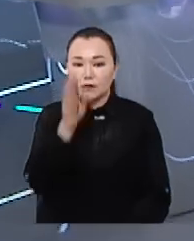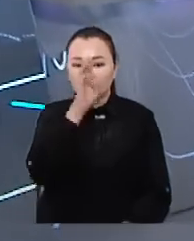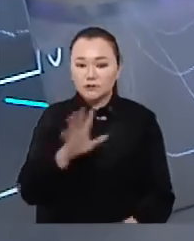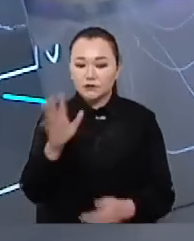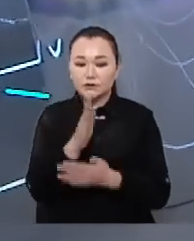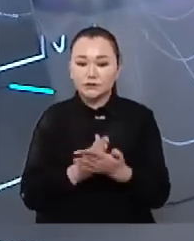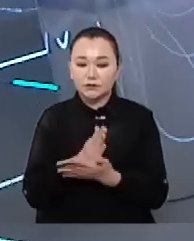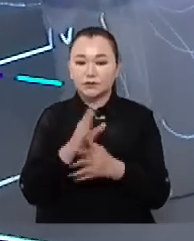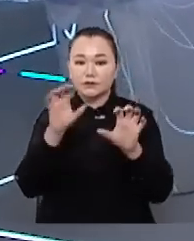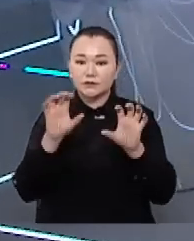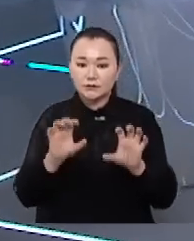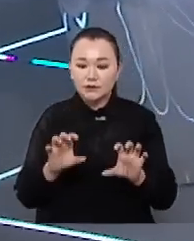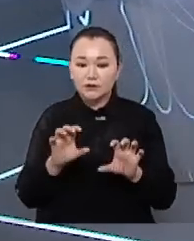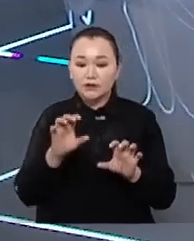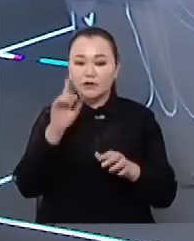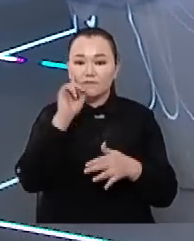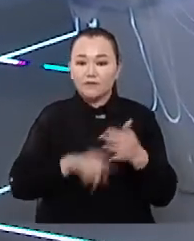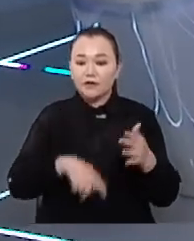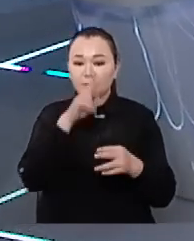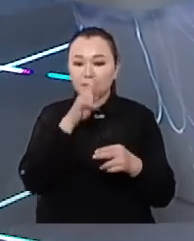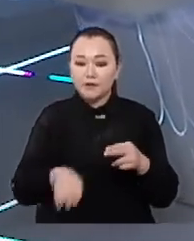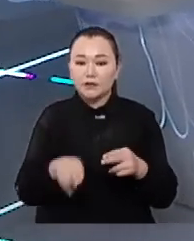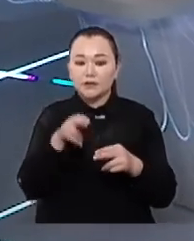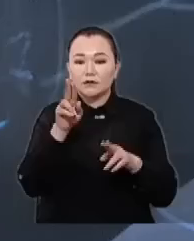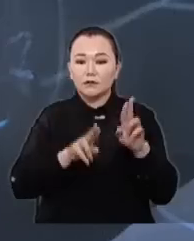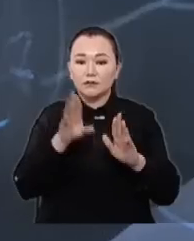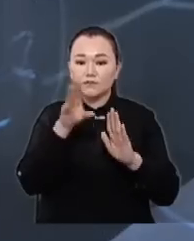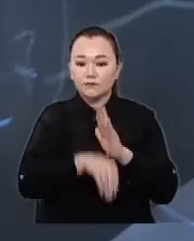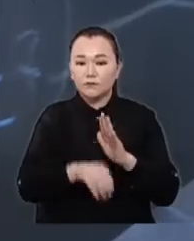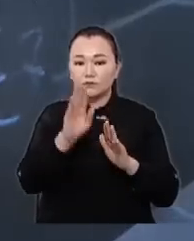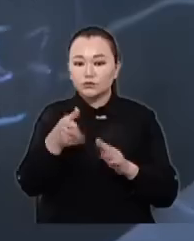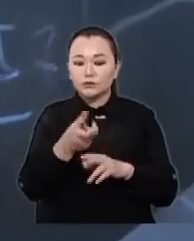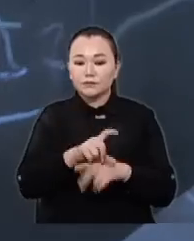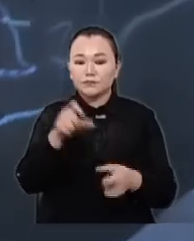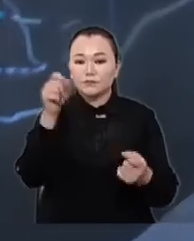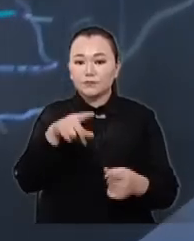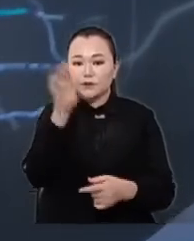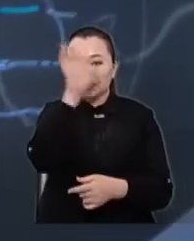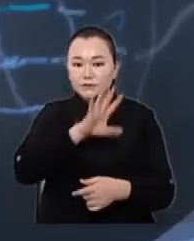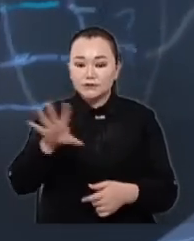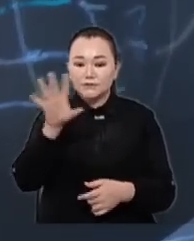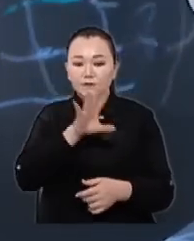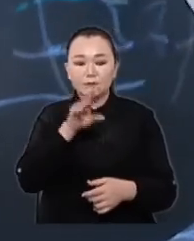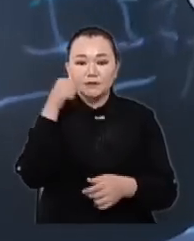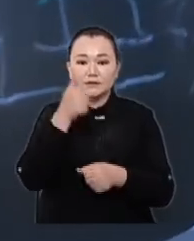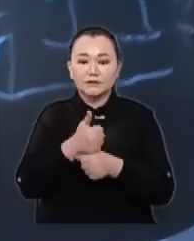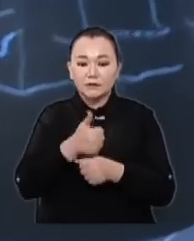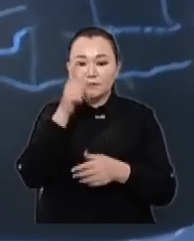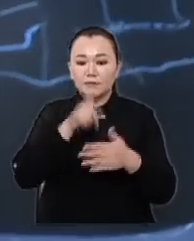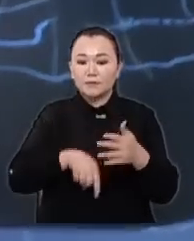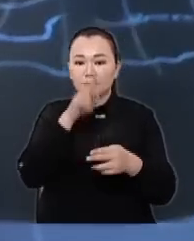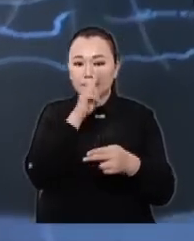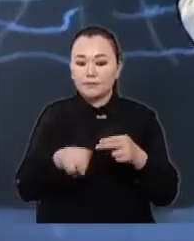Мемлекеттік қызмет заңына сенім жоғалтты деген тәртіп енгізілді. Оған сәйкес елімізде президенттің сенімін